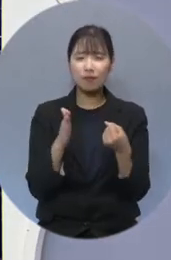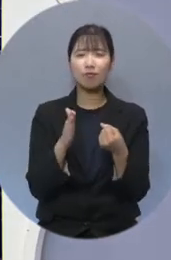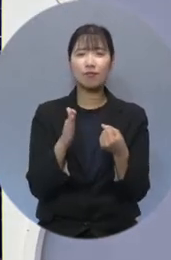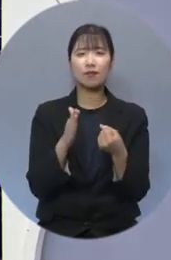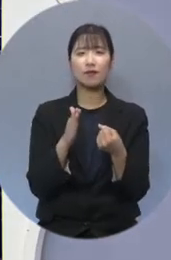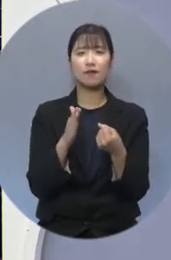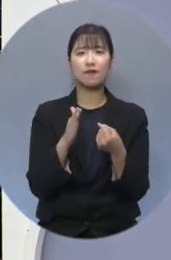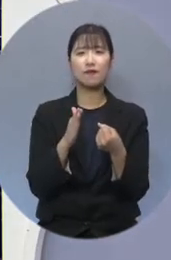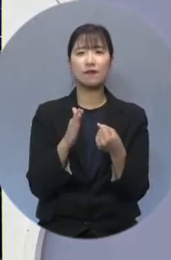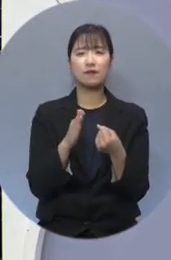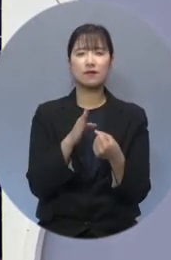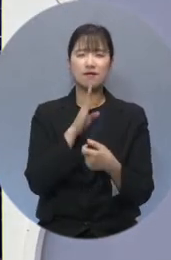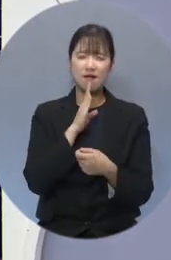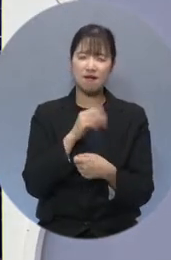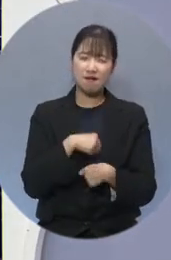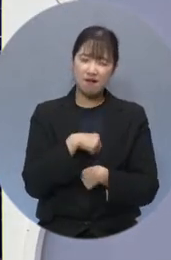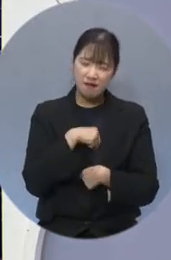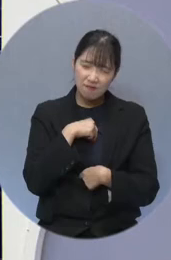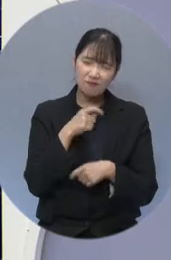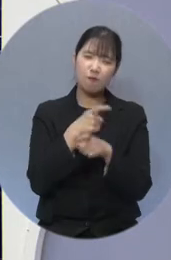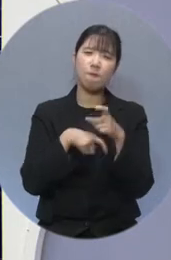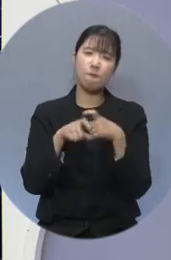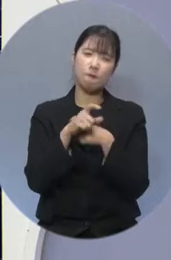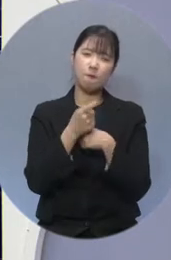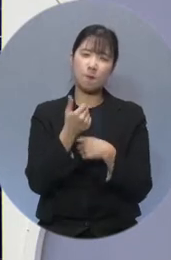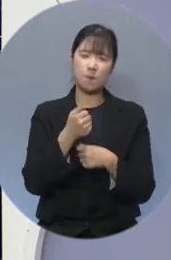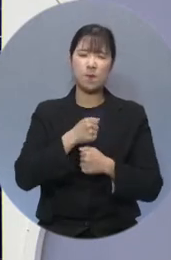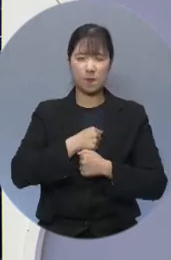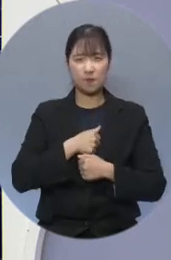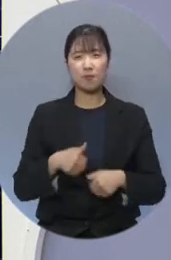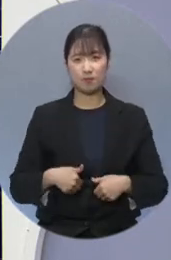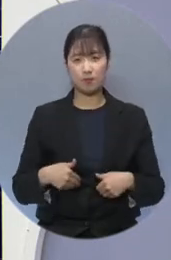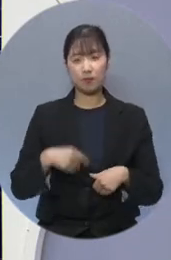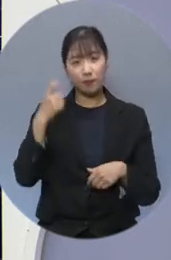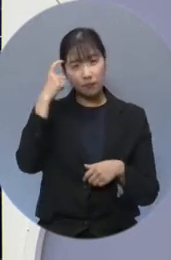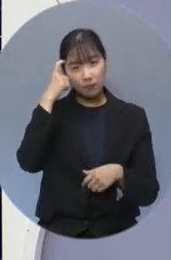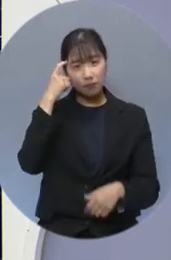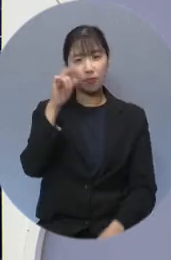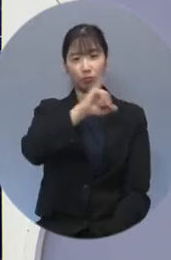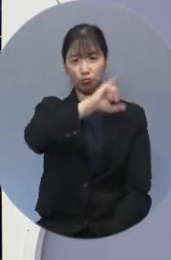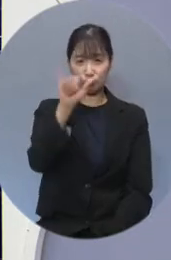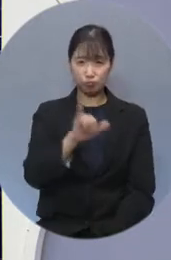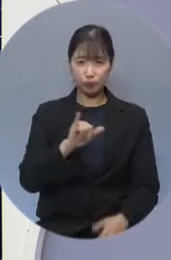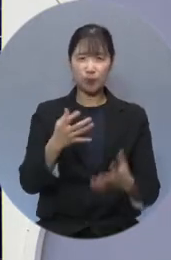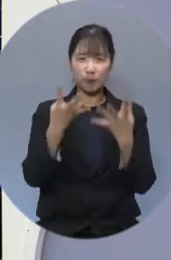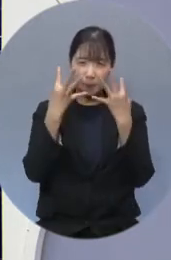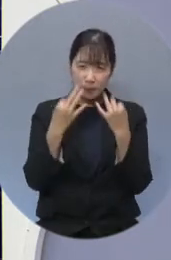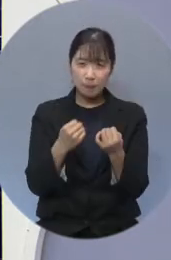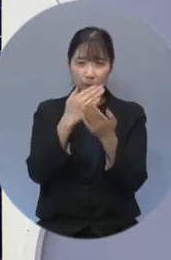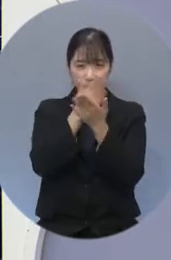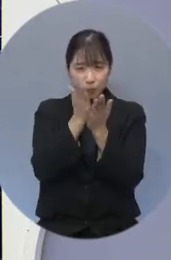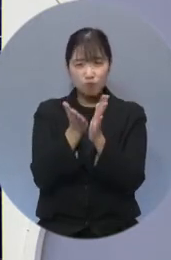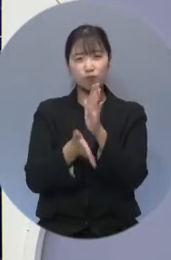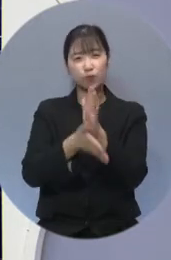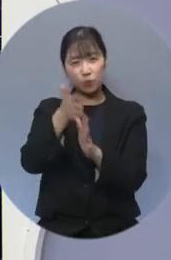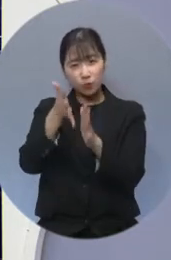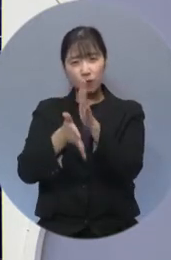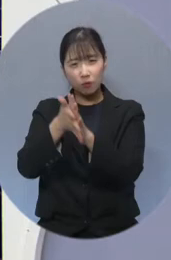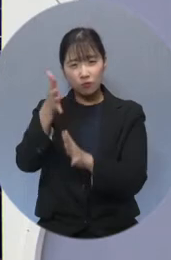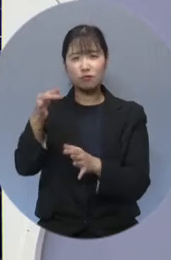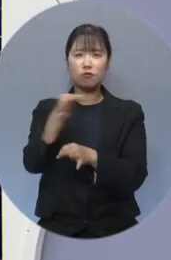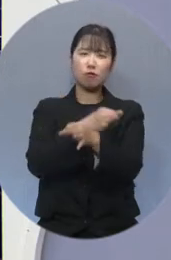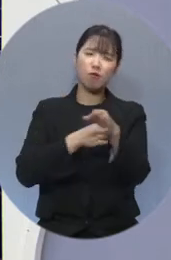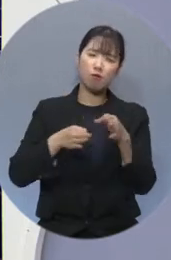보니까 사실 조심스럽습니다. 왜냐하면 전국의 많은 부문들과 도시들이 경제적으로